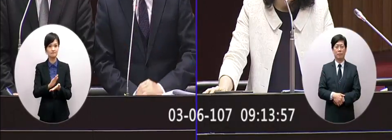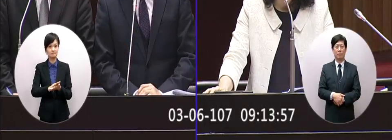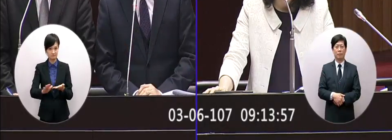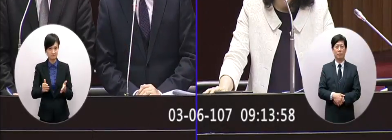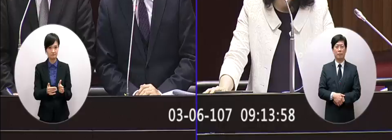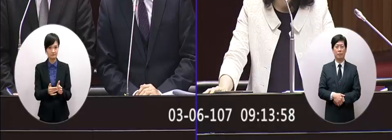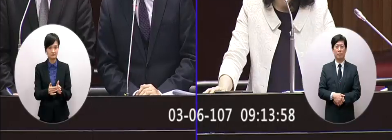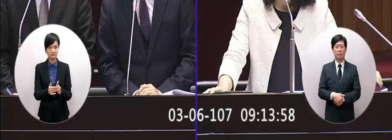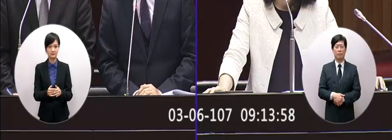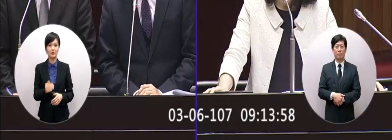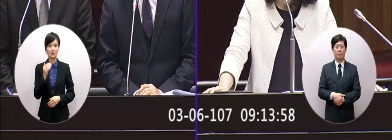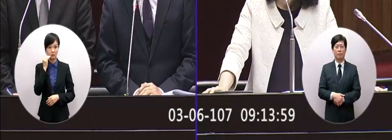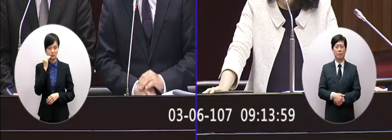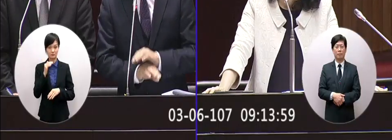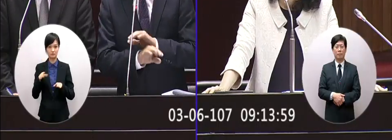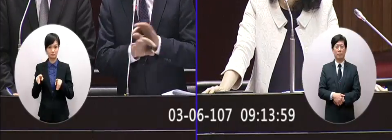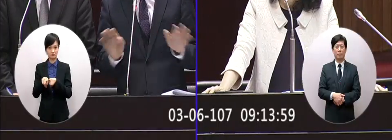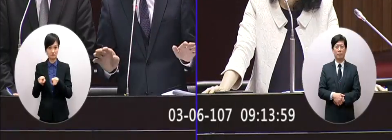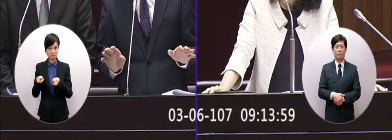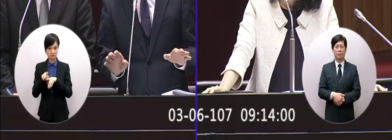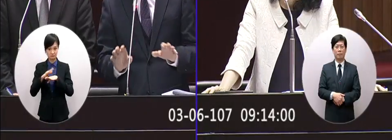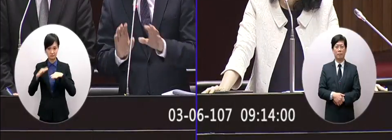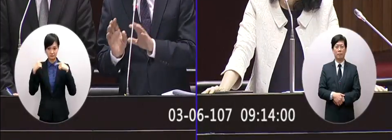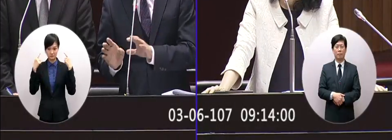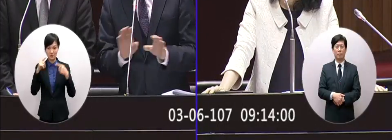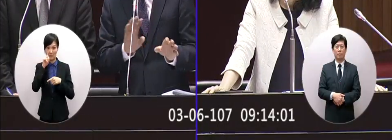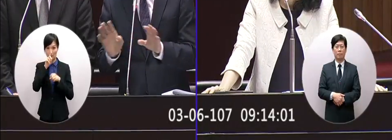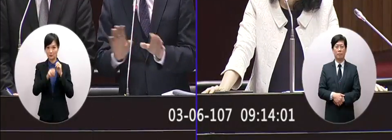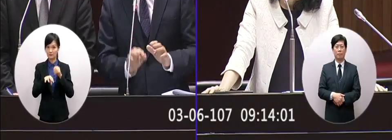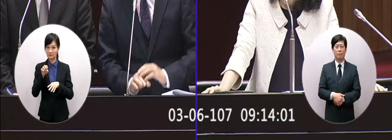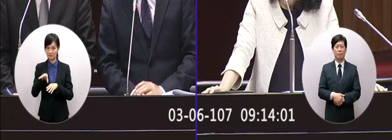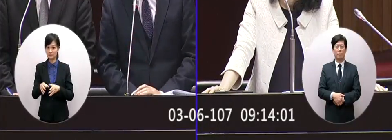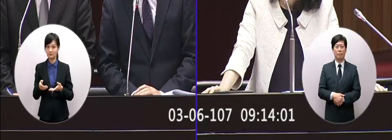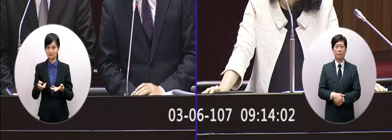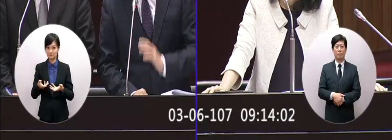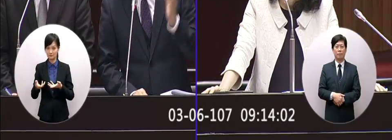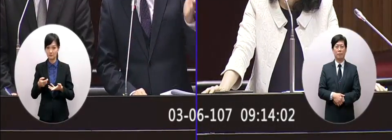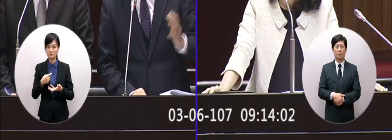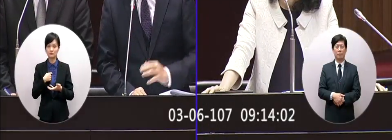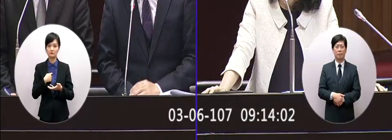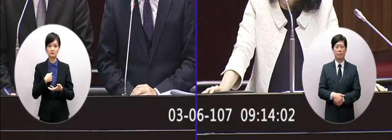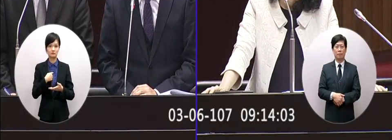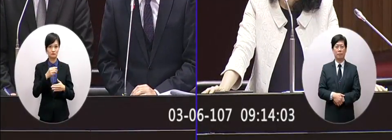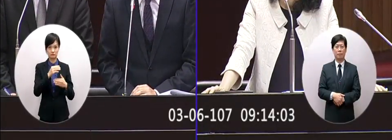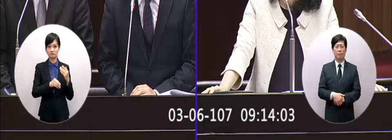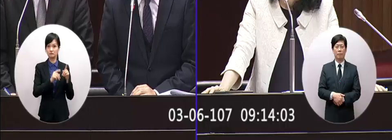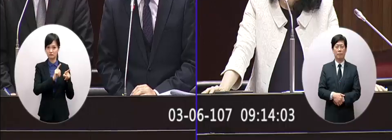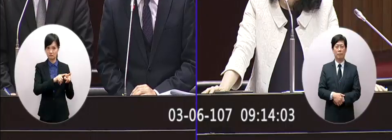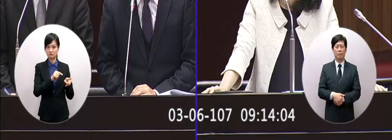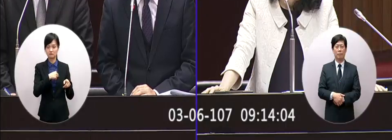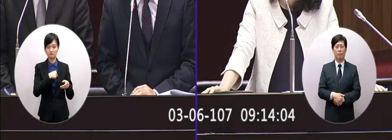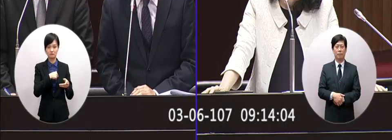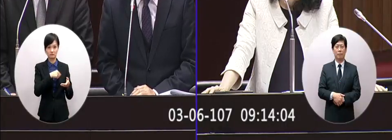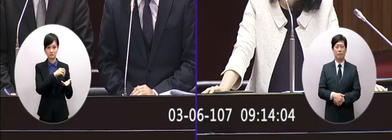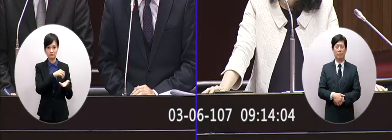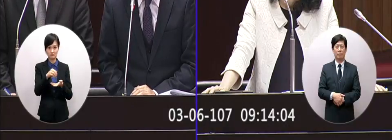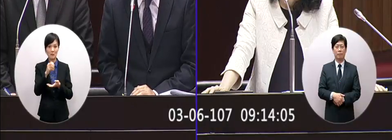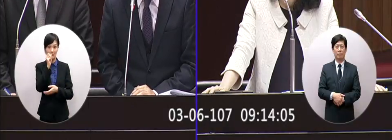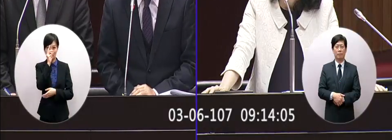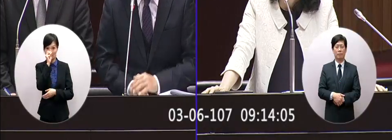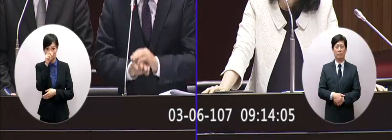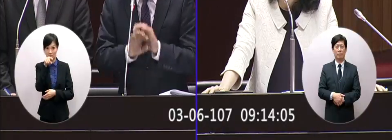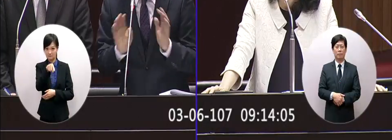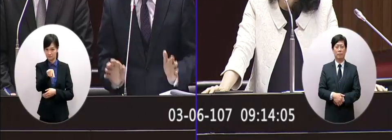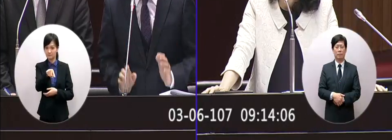般性的日常垃圾。那个说平常的话，因为我们有这个相关的协调，其实到送到这个宜兰的丽